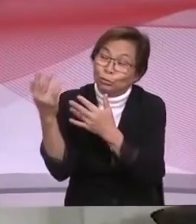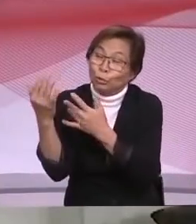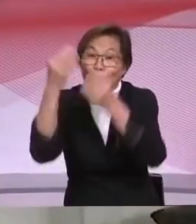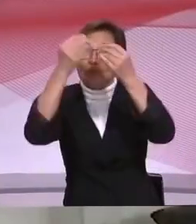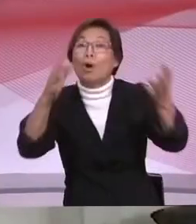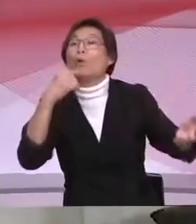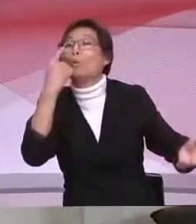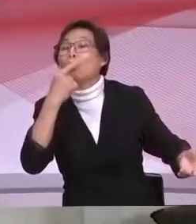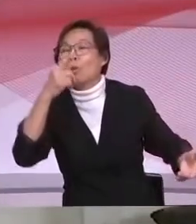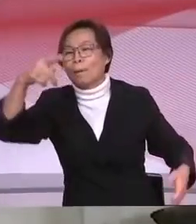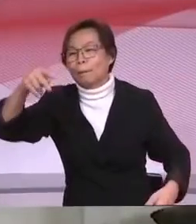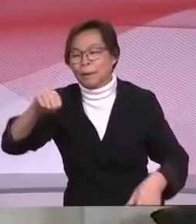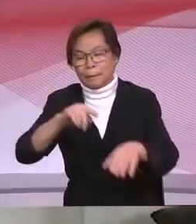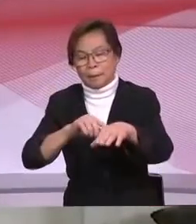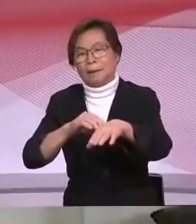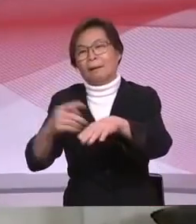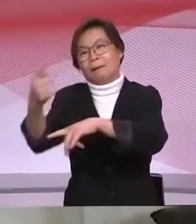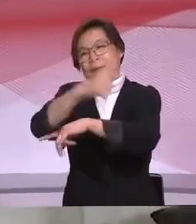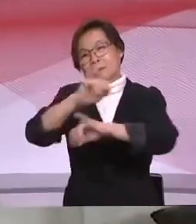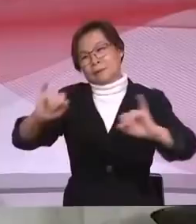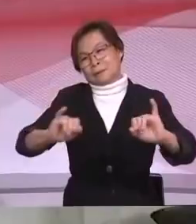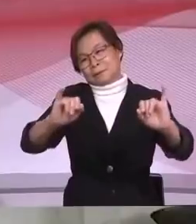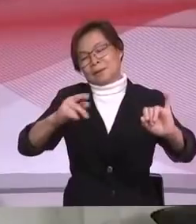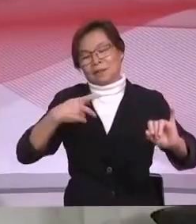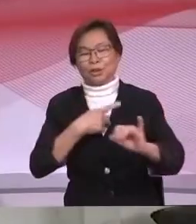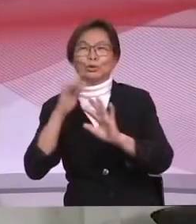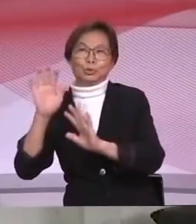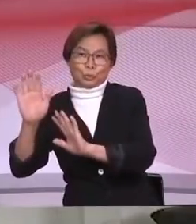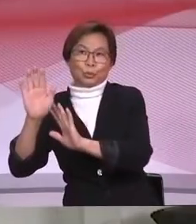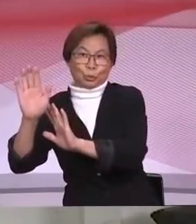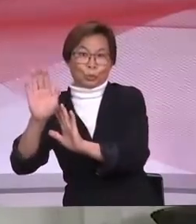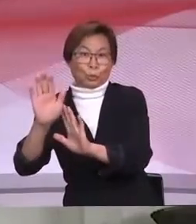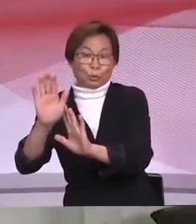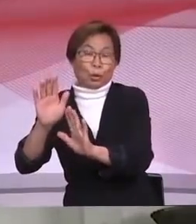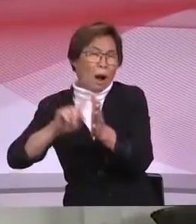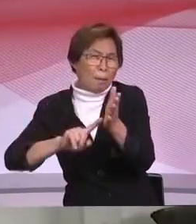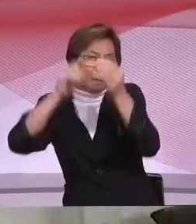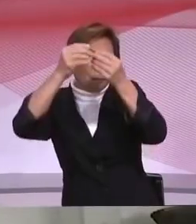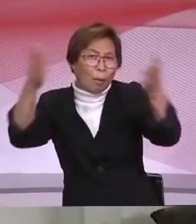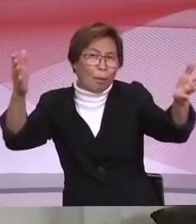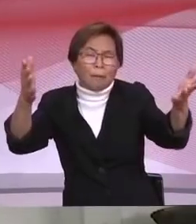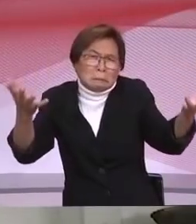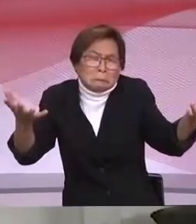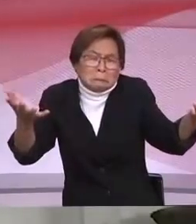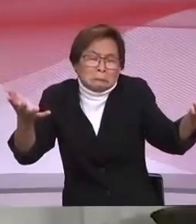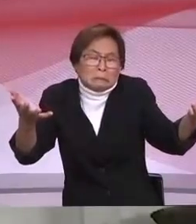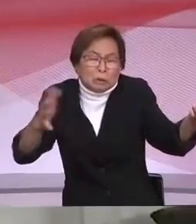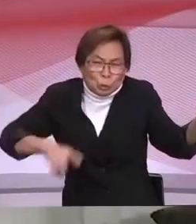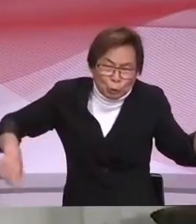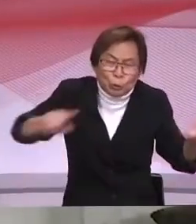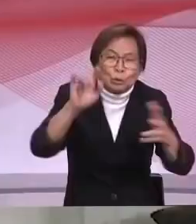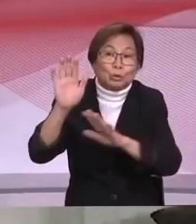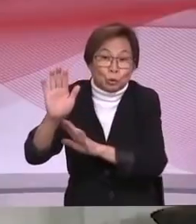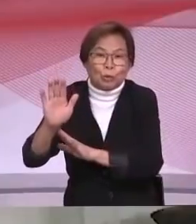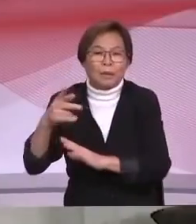Amat Berhormat Perdana Menteri pada hari Isnin nanti. Jadi kita tunggulah apa pengumuman yang nak dibuat nanti dan kita